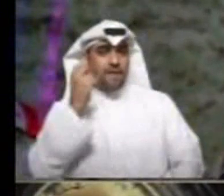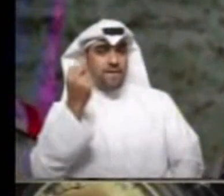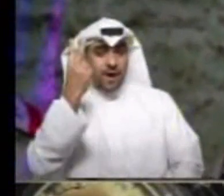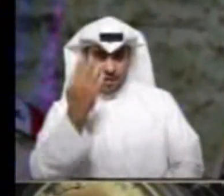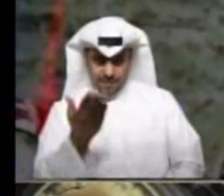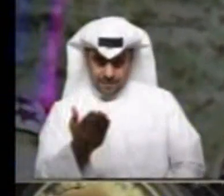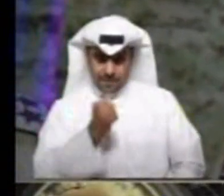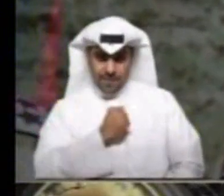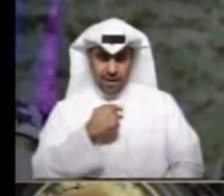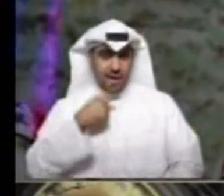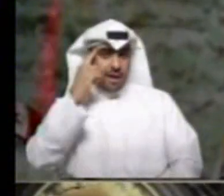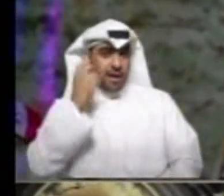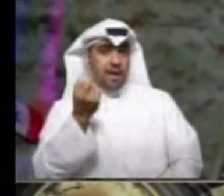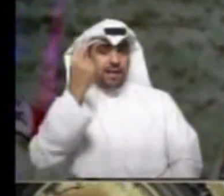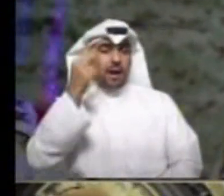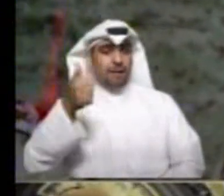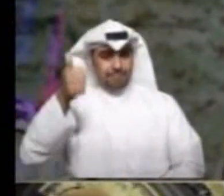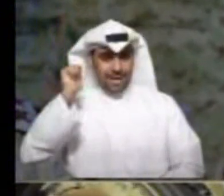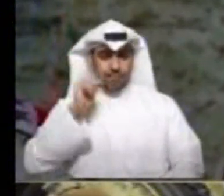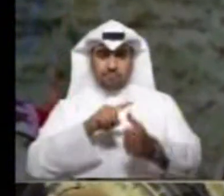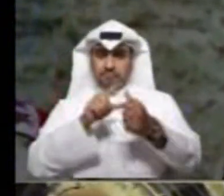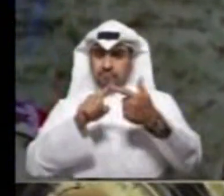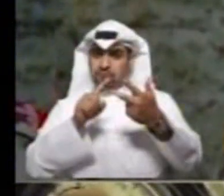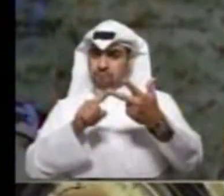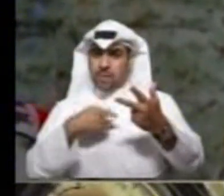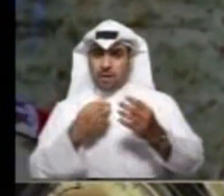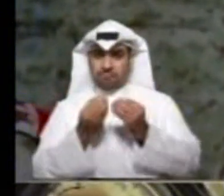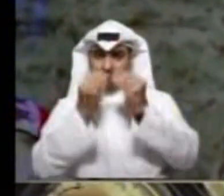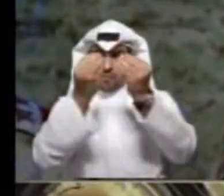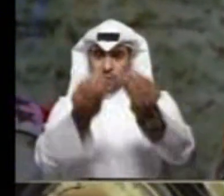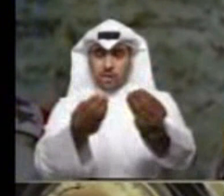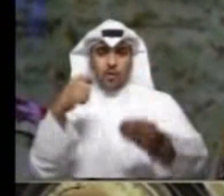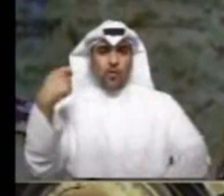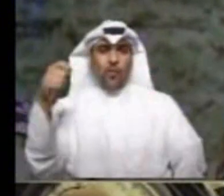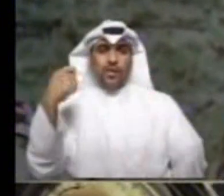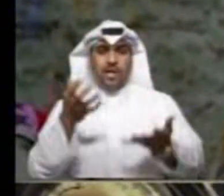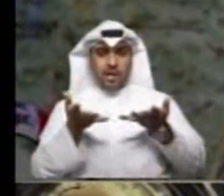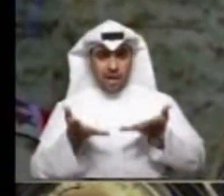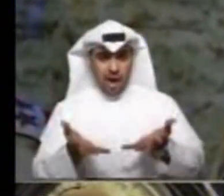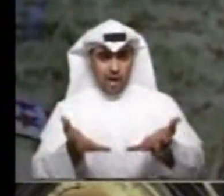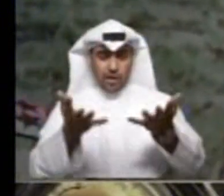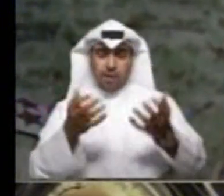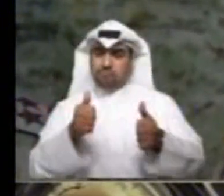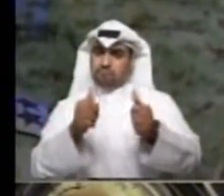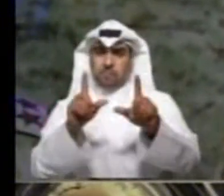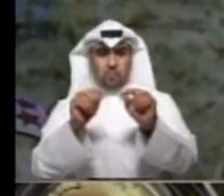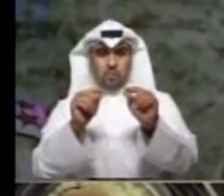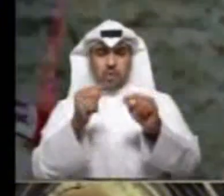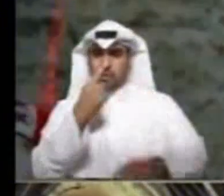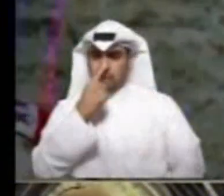وصراحة احنا اقترحنا كذا اقتراح امس، وكان صراحة صدرهم اخواننا في وزارة الاشغال رحب واستقبلوا اقتراحاتنا، جزاهم الله